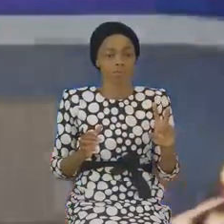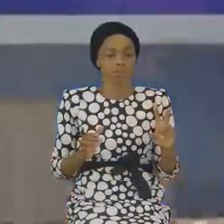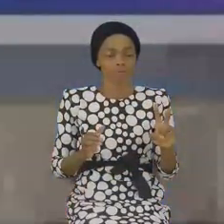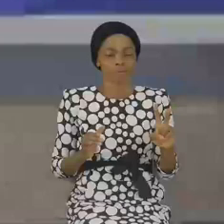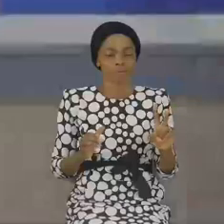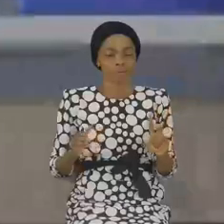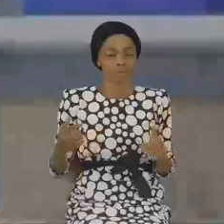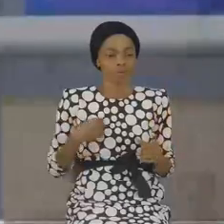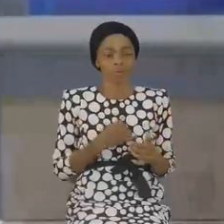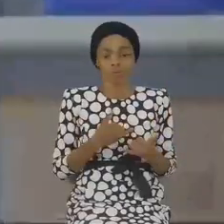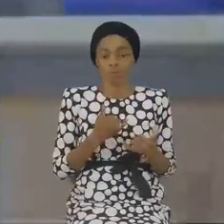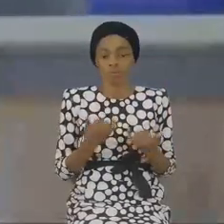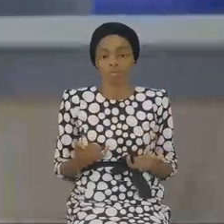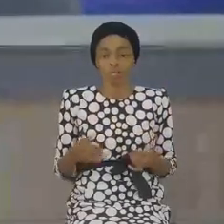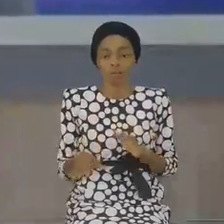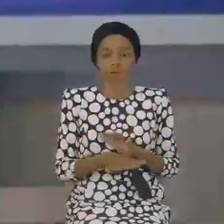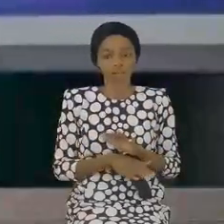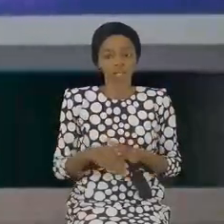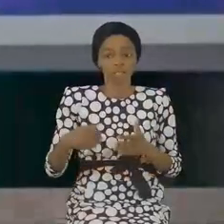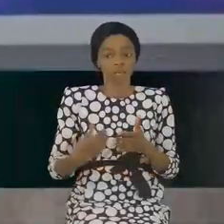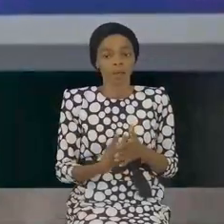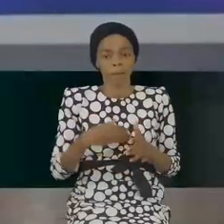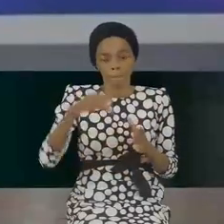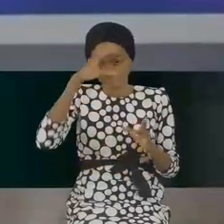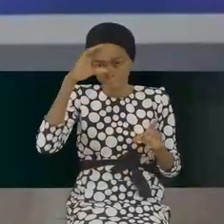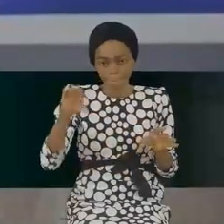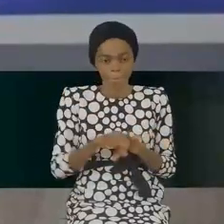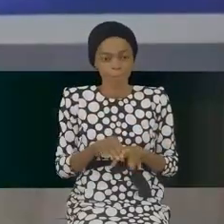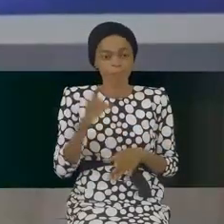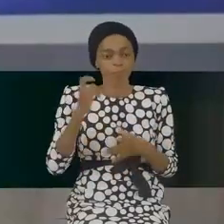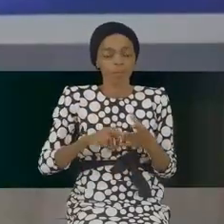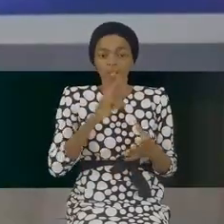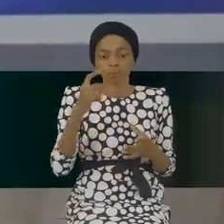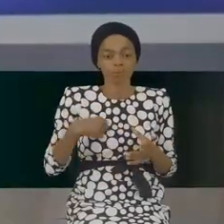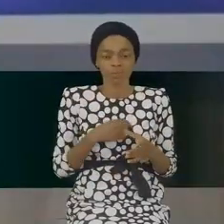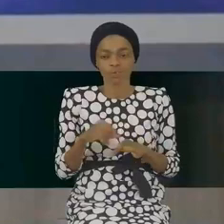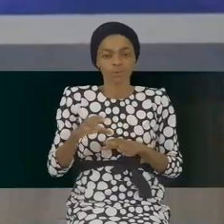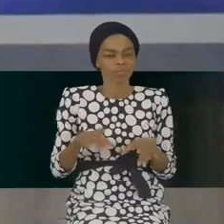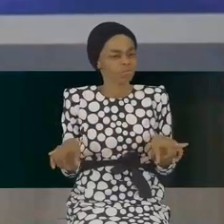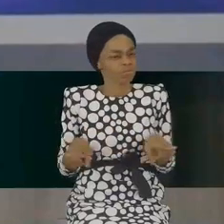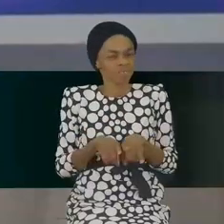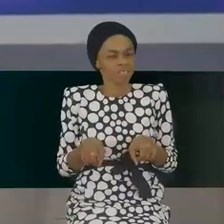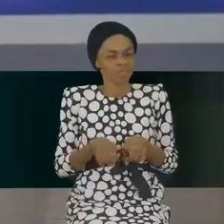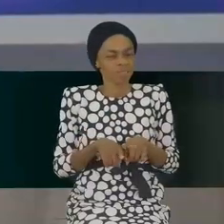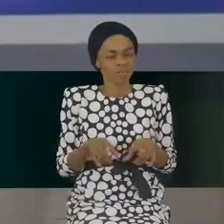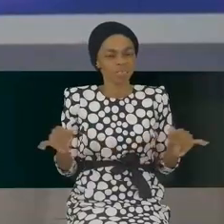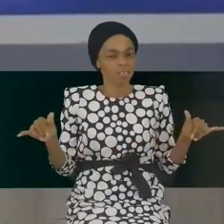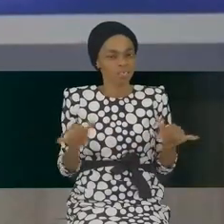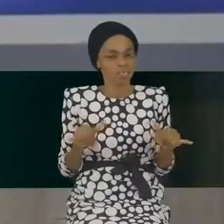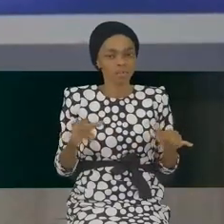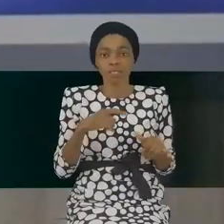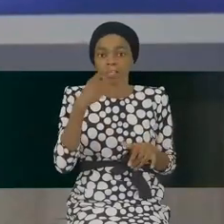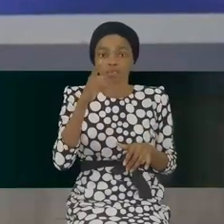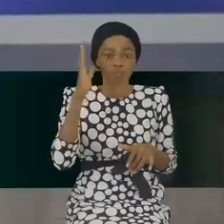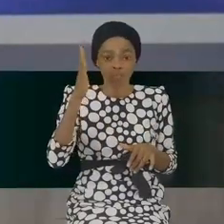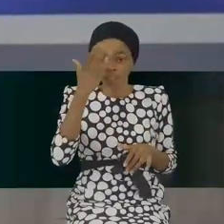Nouvelle Alliance, dans le Nouveau Testament, que sommes-nous censés faire exactement la même chose? Vous connaîtrez la vérité